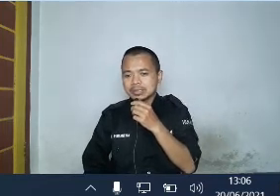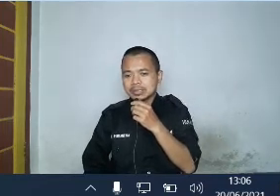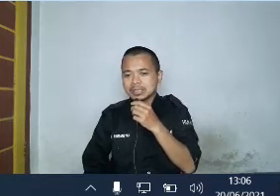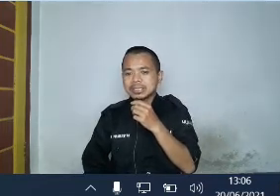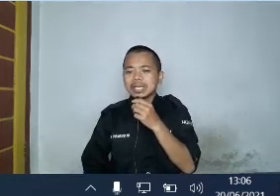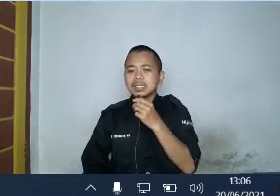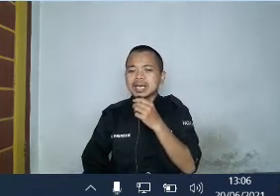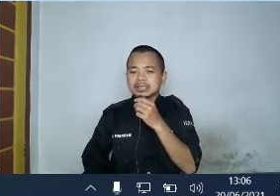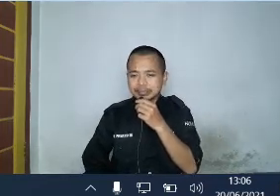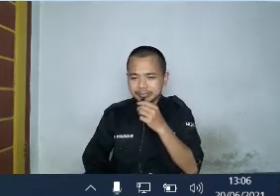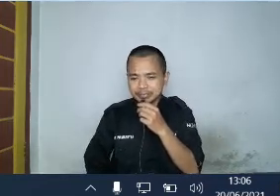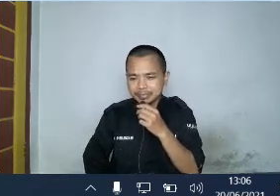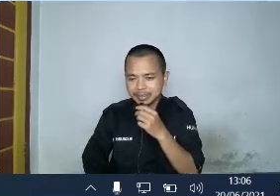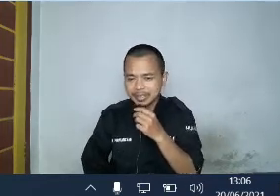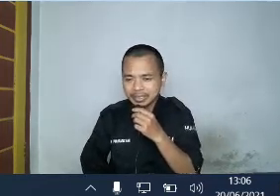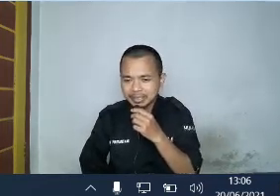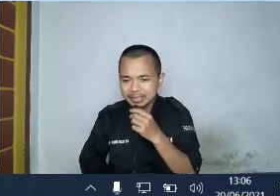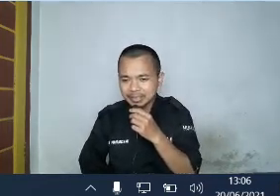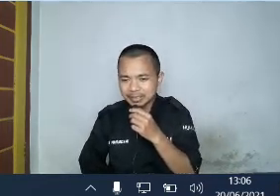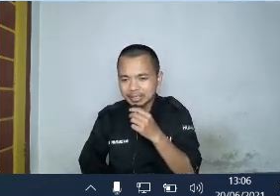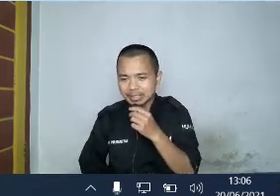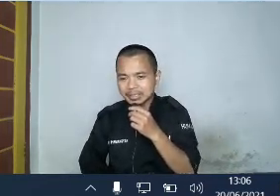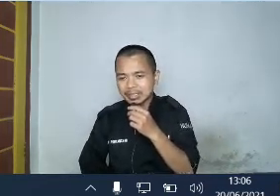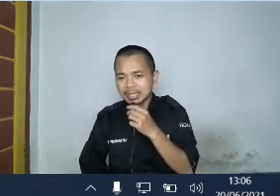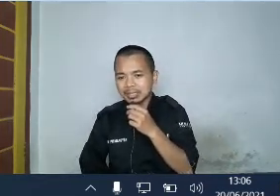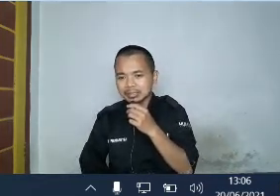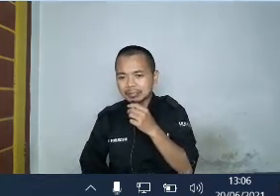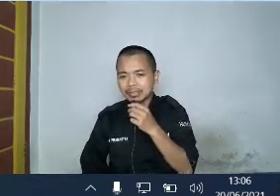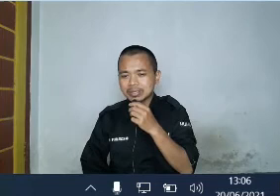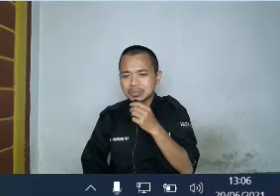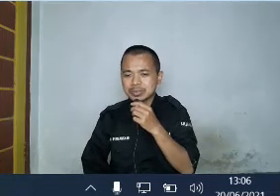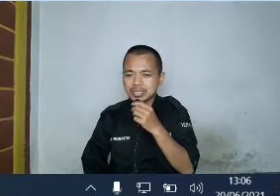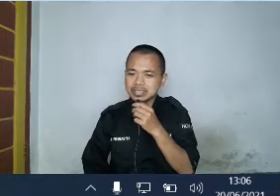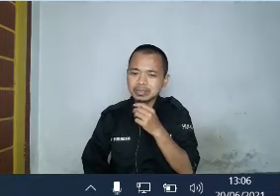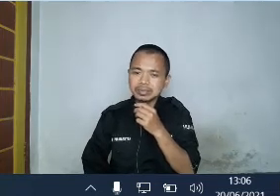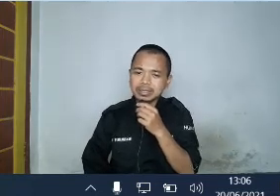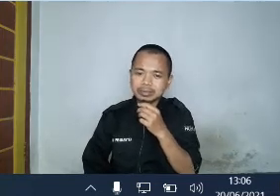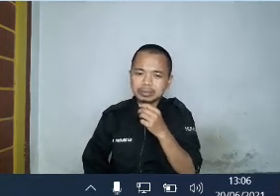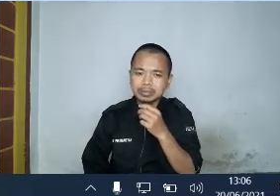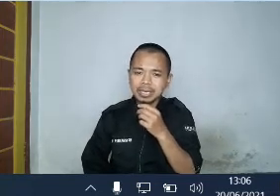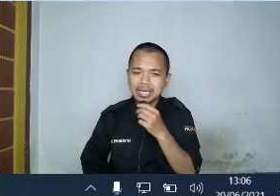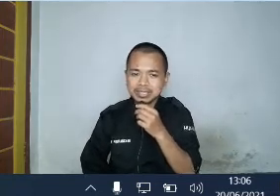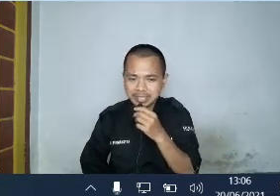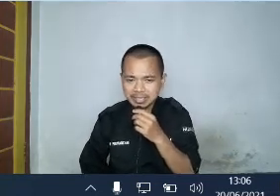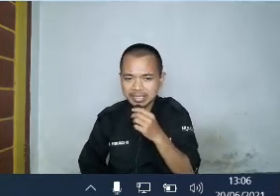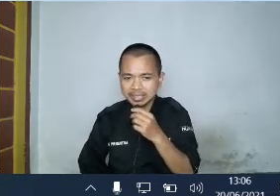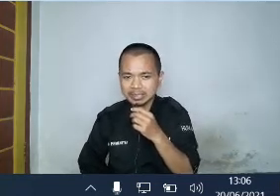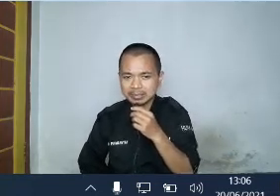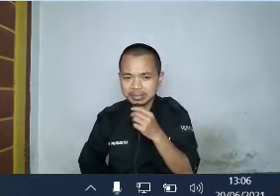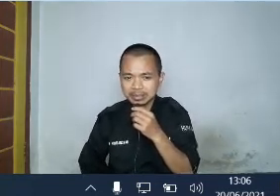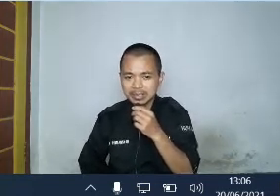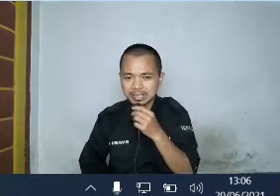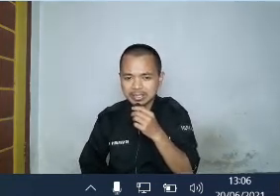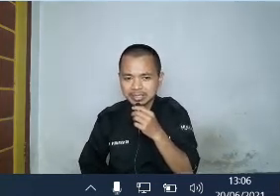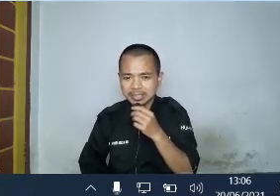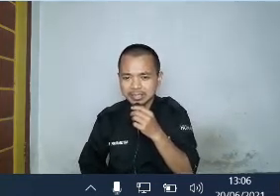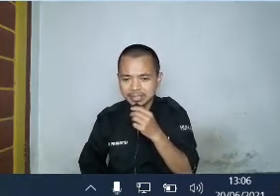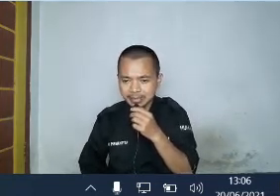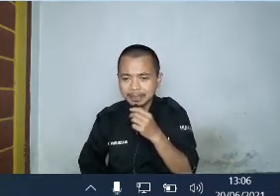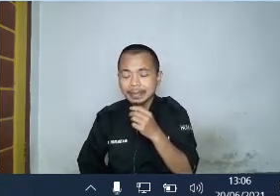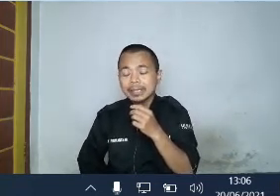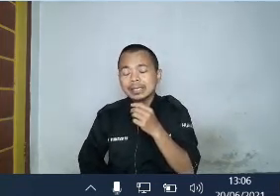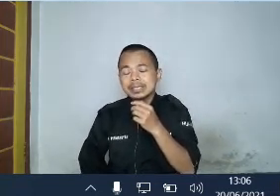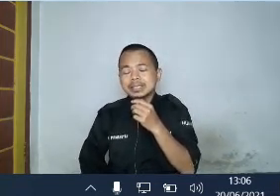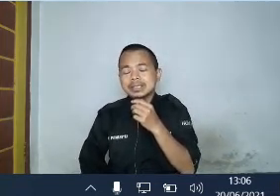Eh yang terakhir aktif ya kan yang terakhir yang aktif yang sukses digunakan untuk mengakses sia.ut.ac